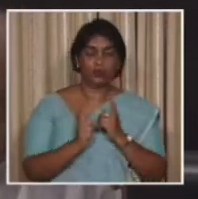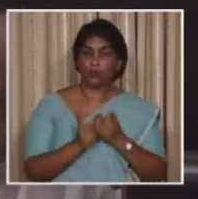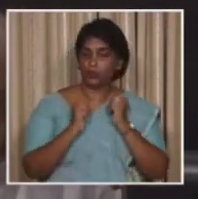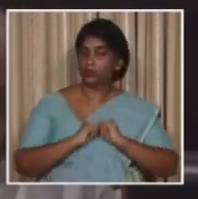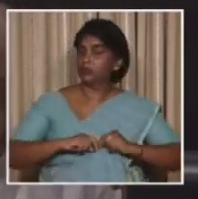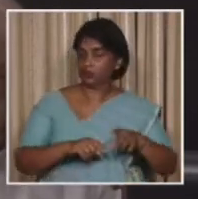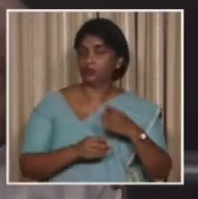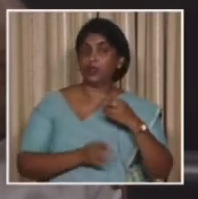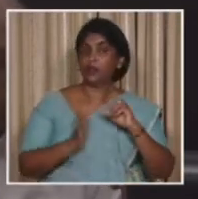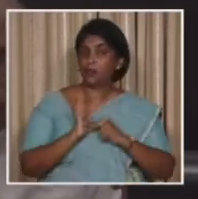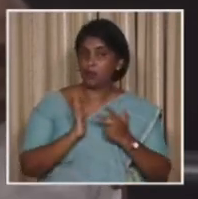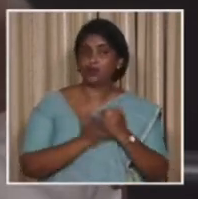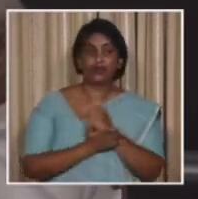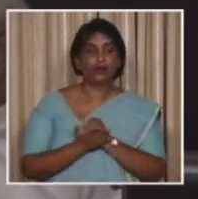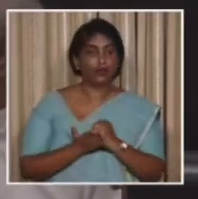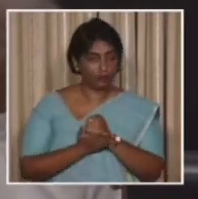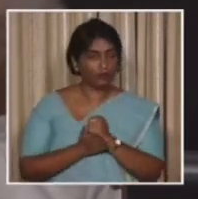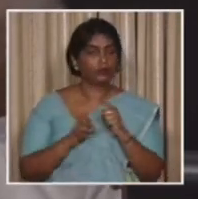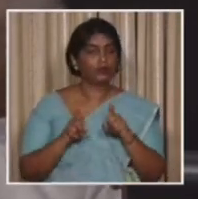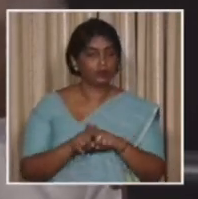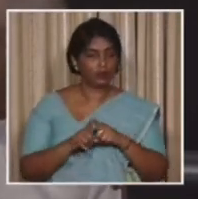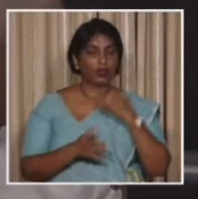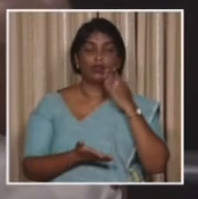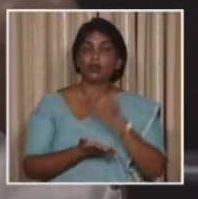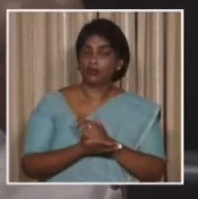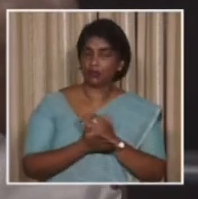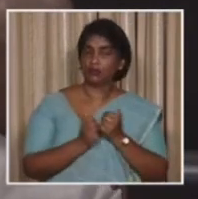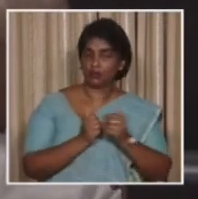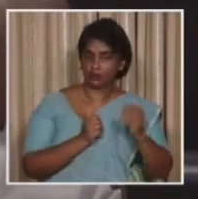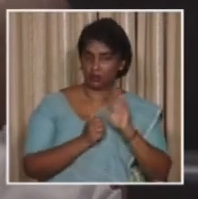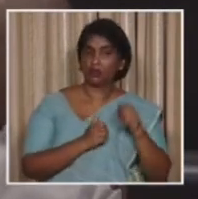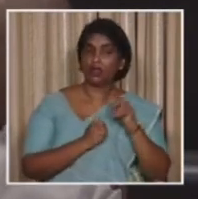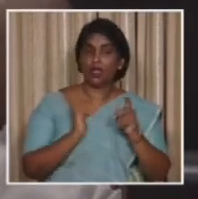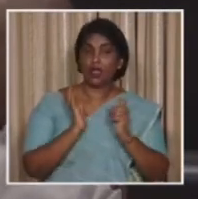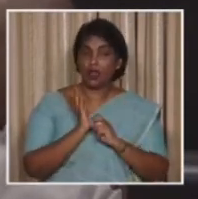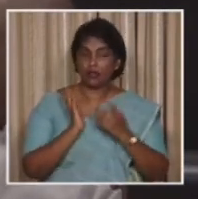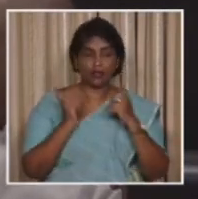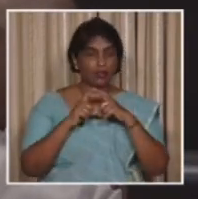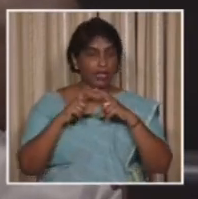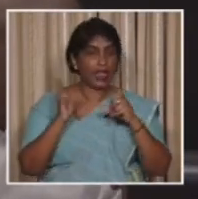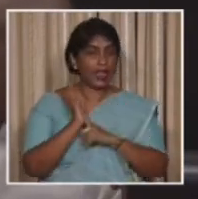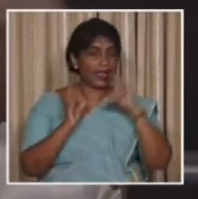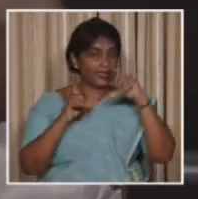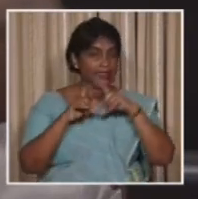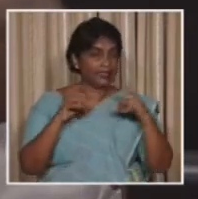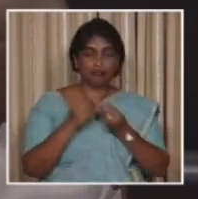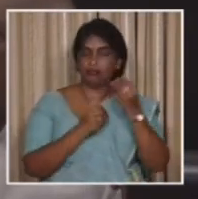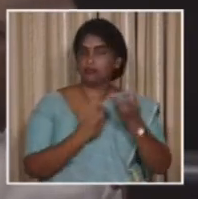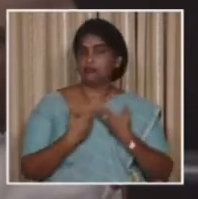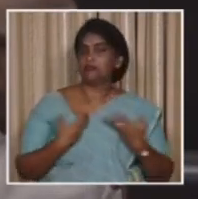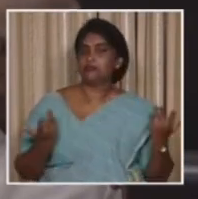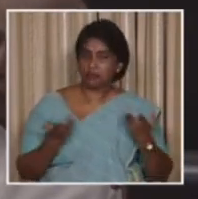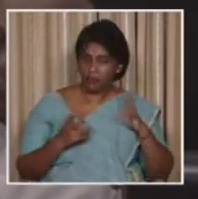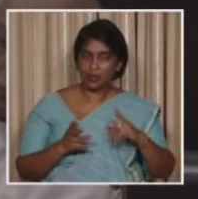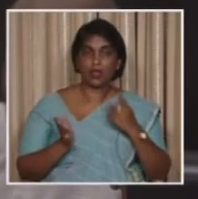වූ ව්‍යාකෘති සියල්ලම පාහේ නතර කිරීමට සිදු වුණා. ණයවර ලිපියක්වත් විවෘත කර ගැනීමට බැරි වුණා.